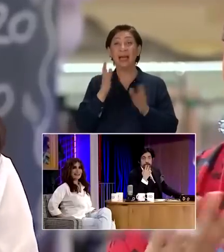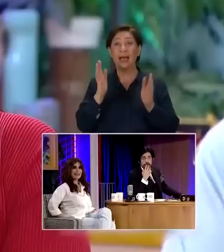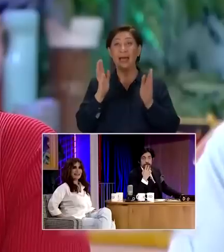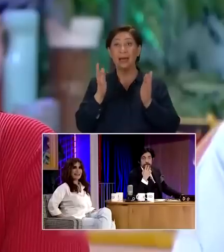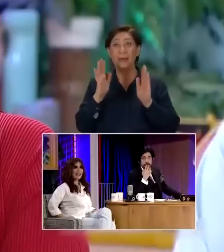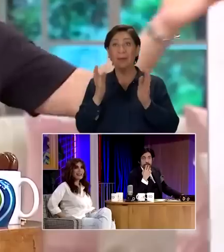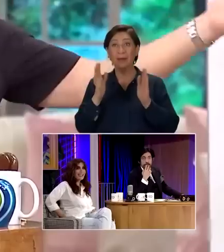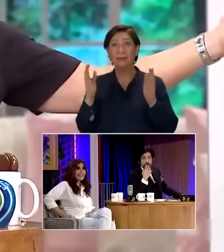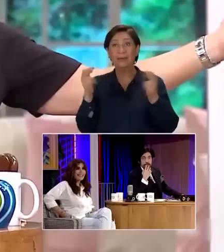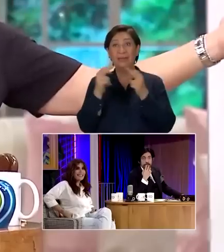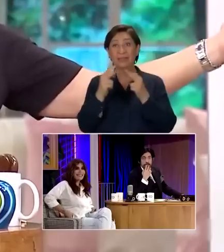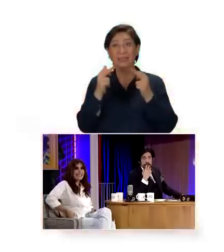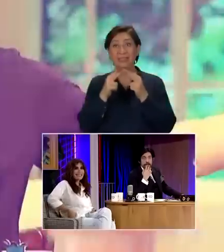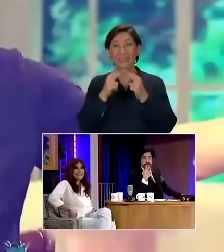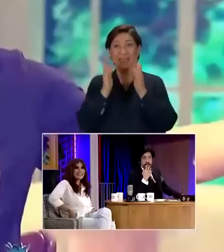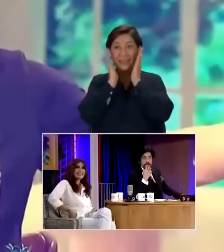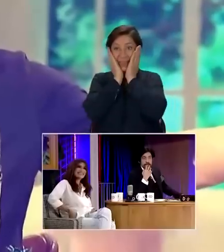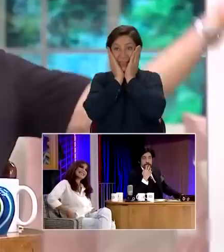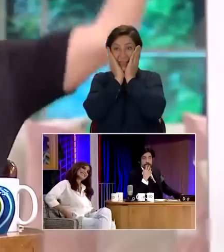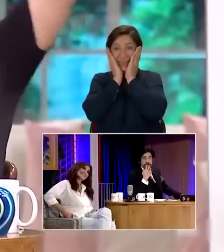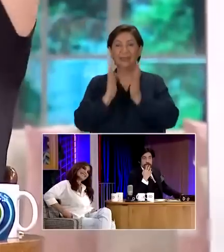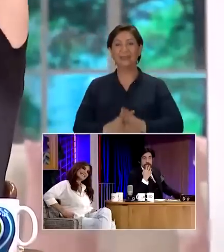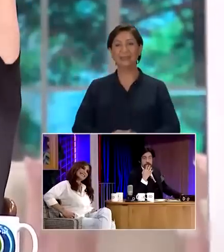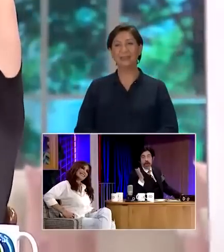şey dinlemem. Anam.